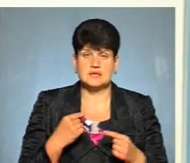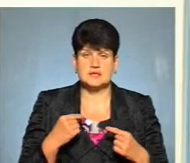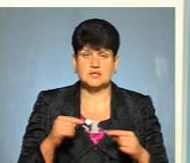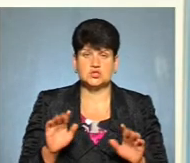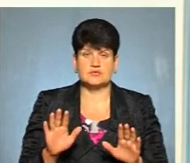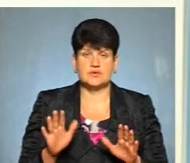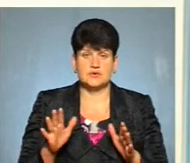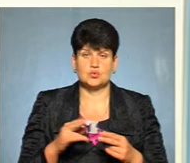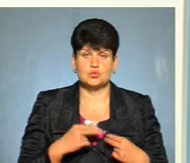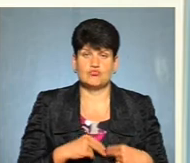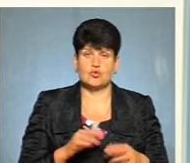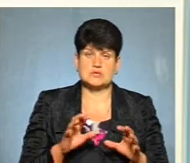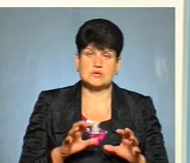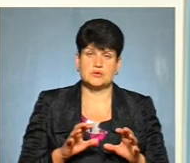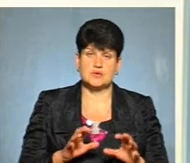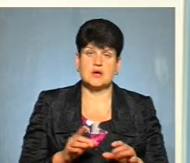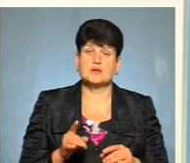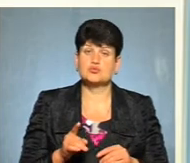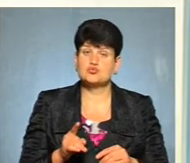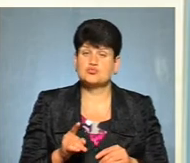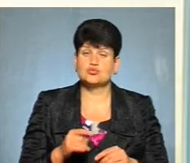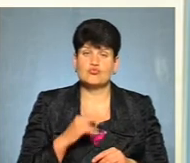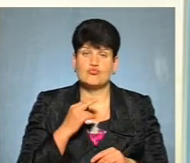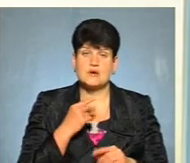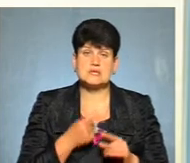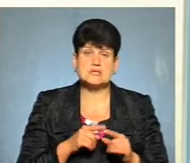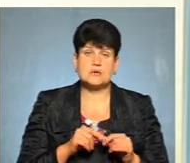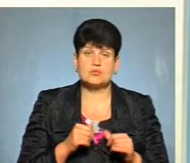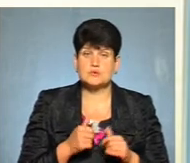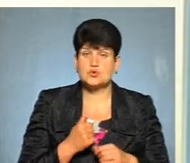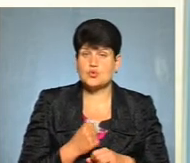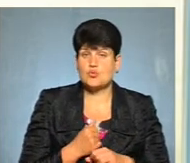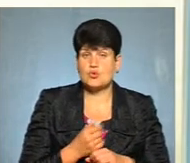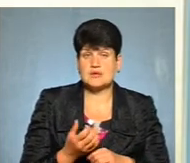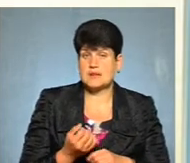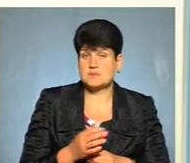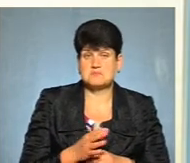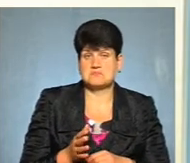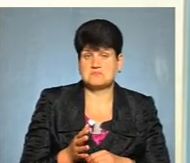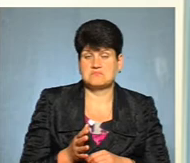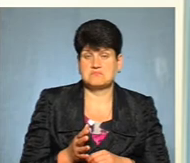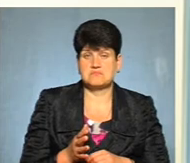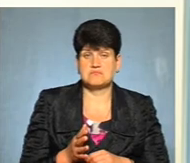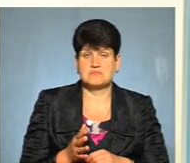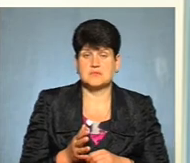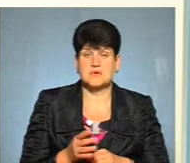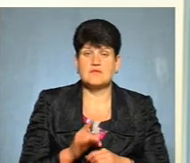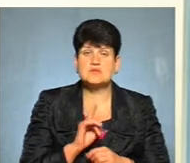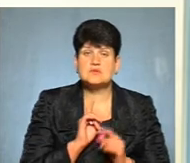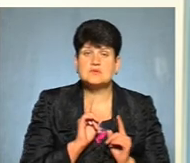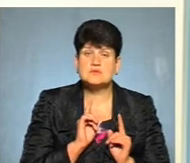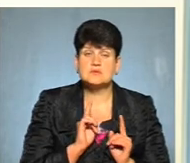варіантом трудового законодавства. Але чомусь до уваги цієї комісії, роботи цієї комісії не беруть. Педалюють виключно